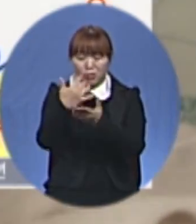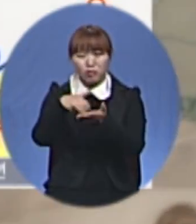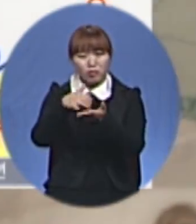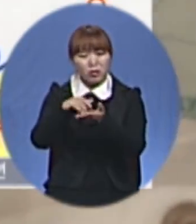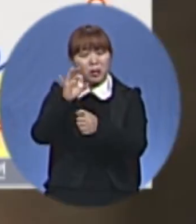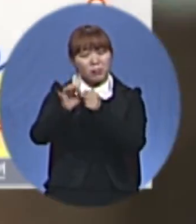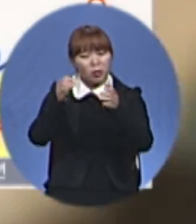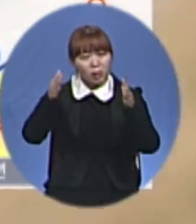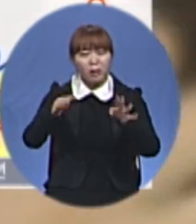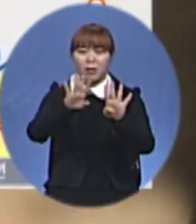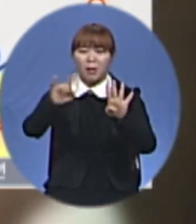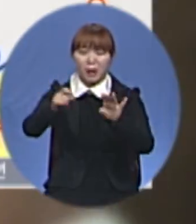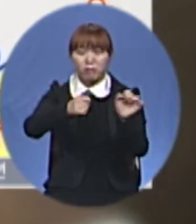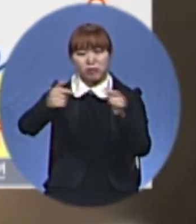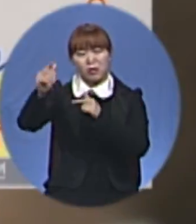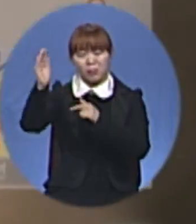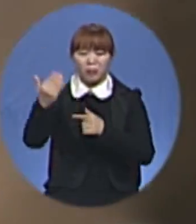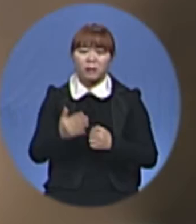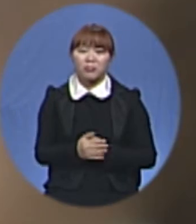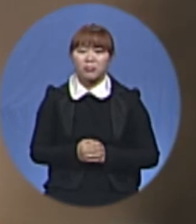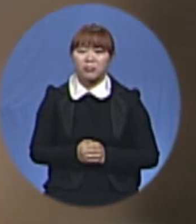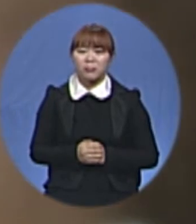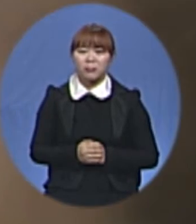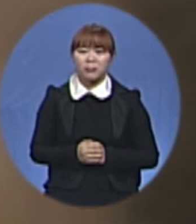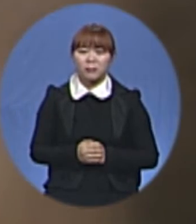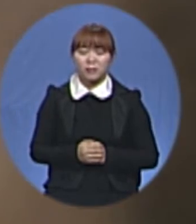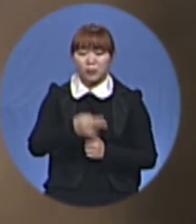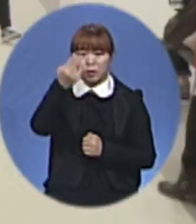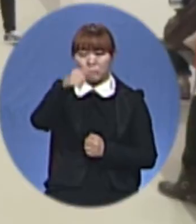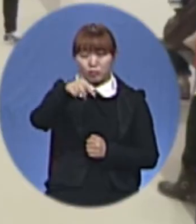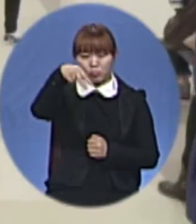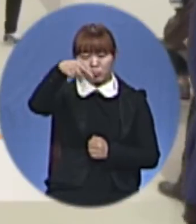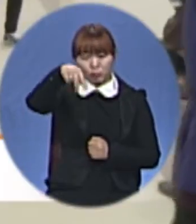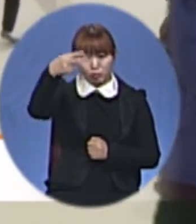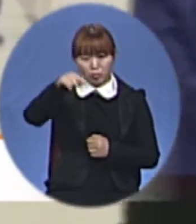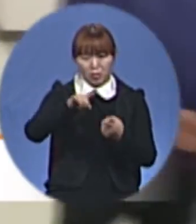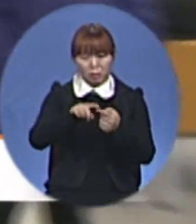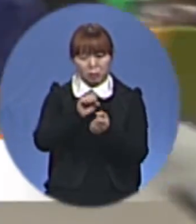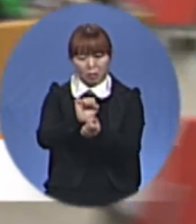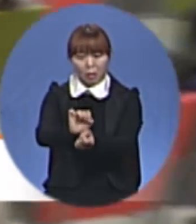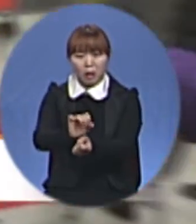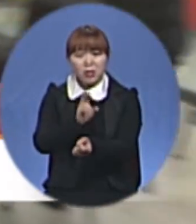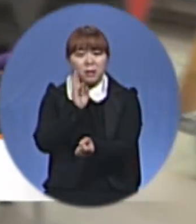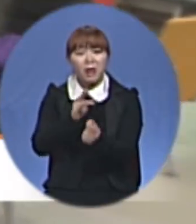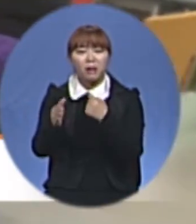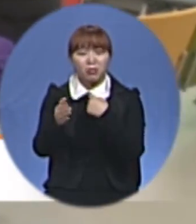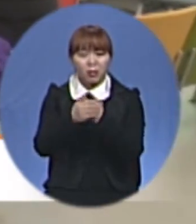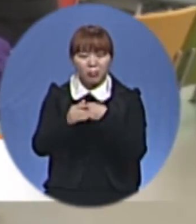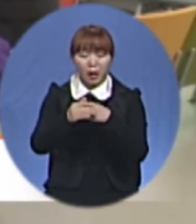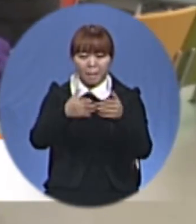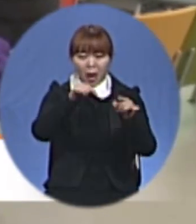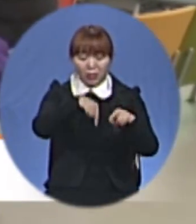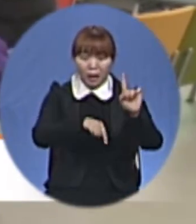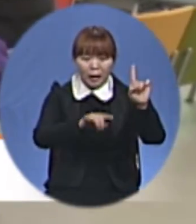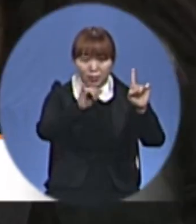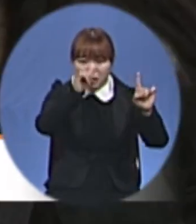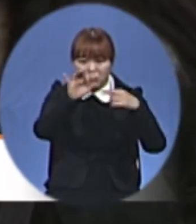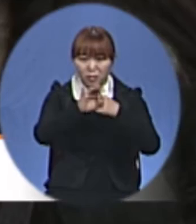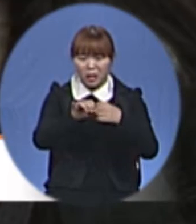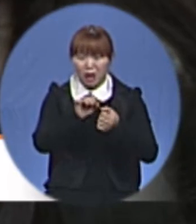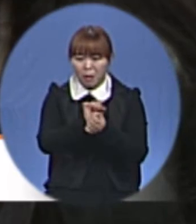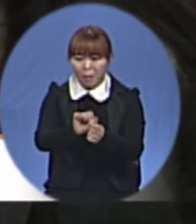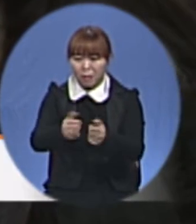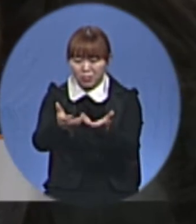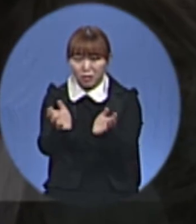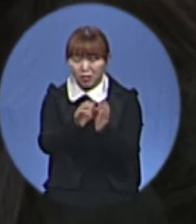건수는 10년 새 약 4배나 늘었습니다. 수두 바이러스는 전염력이 매우 강하기 때문에 반에서 한 명만 걸려도 집단